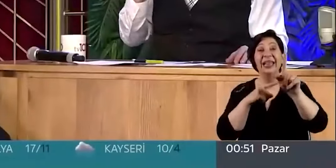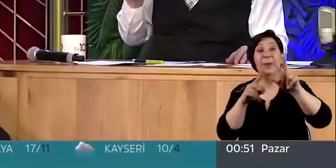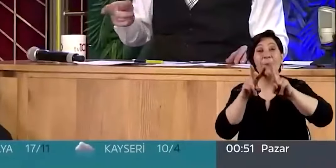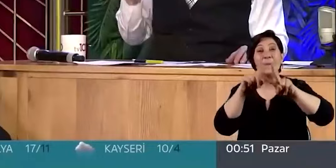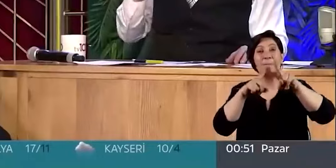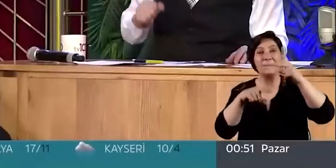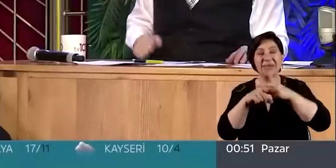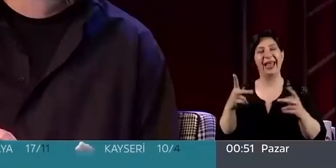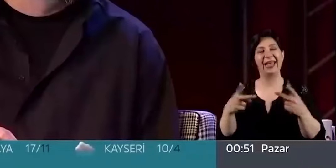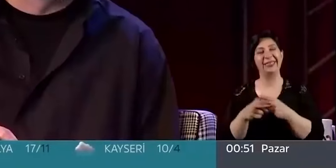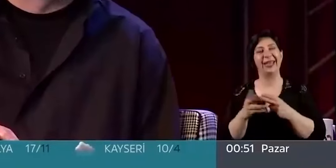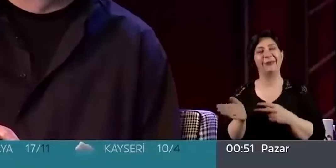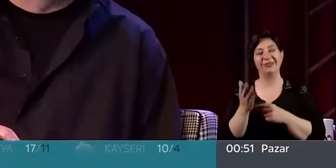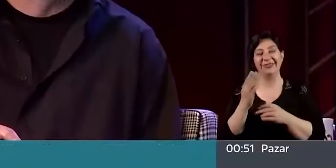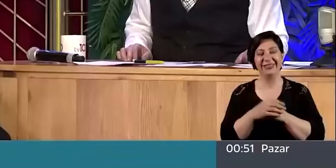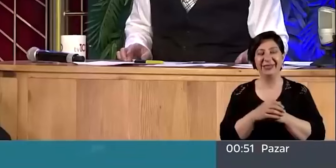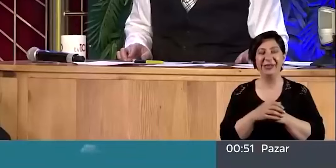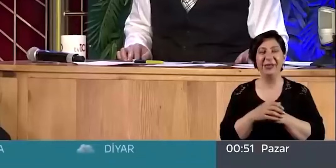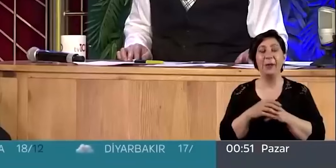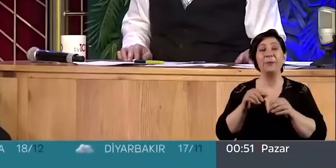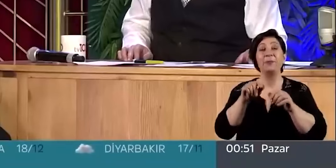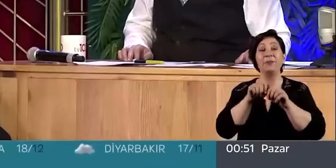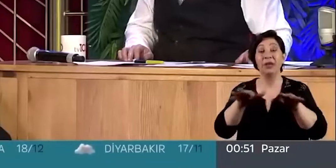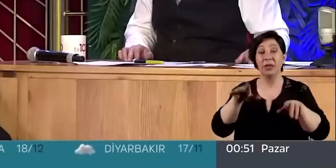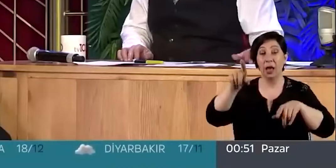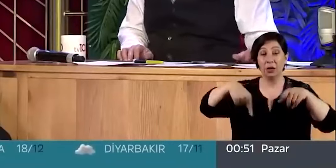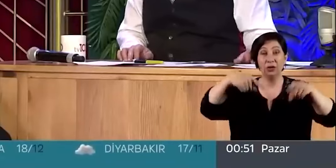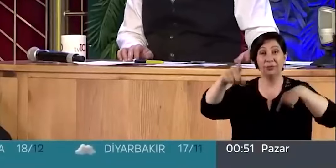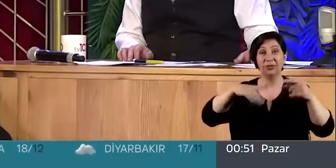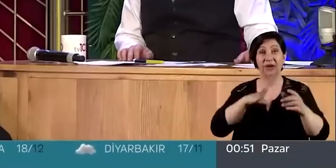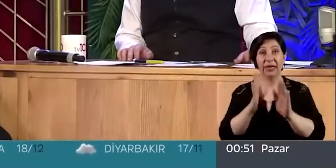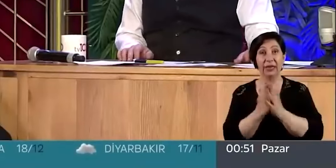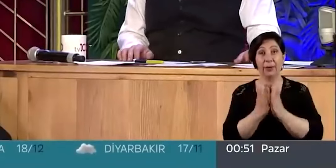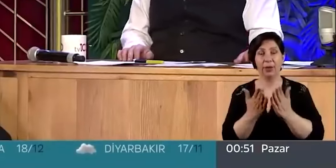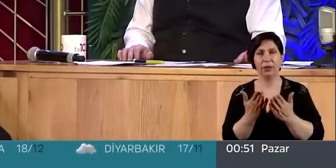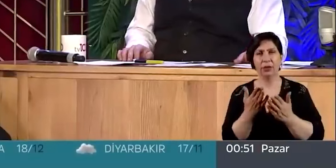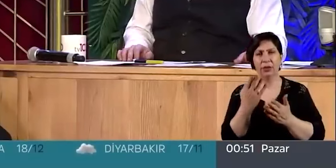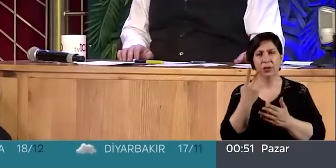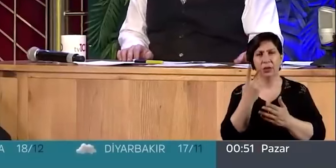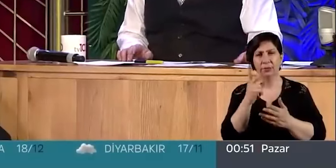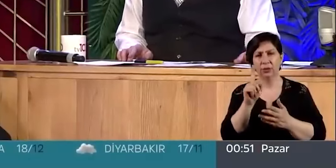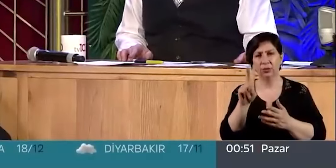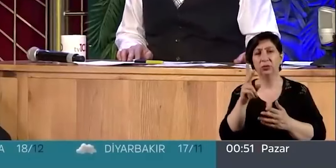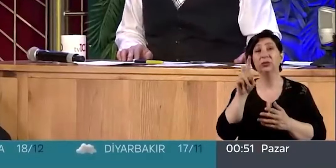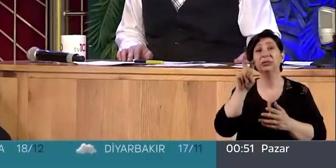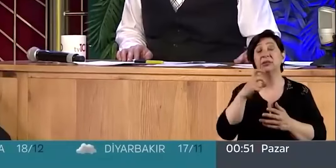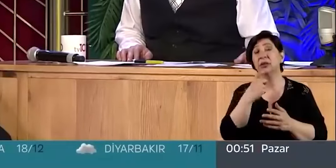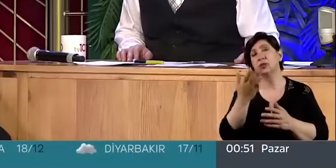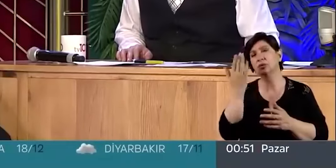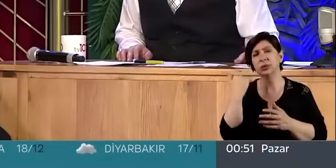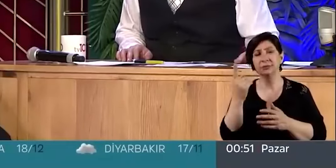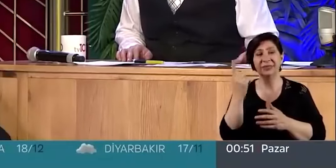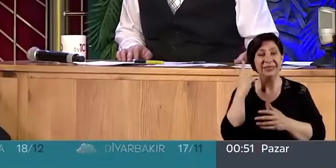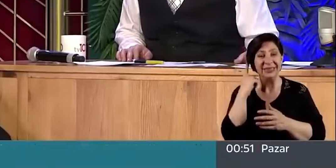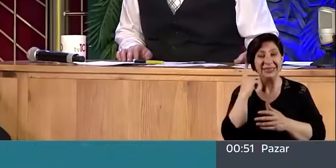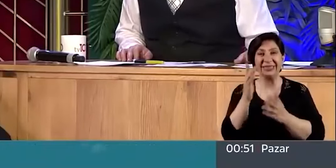2'de küçük bir ölüm var. Bravo. Piyasadan Büyük Alacağımız var kitabı. Ne anlatılıyor kitabı bu? 2012'de. 8 sene önce yazdık ya. Biraz sene. Böyle bizi dinleyen